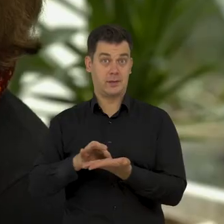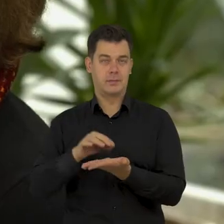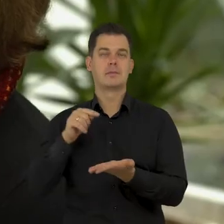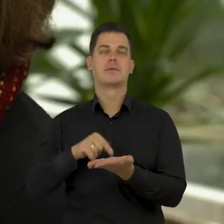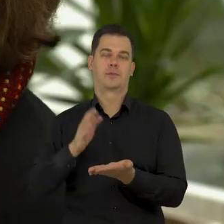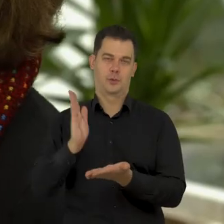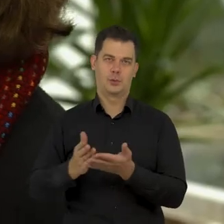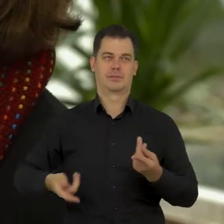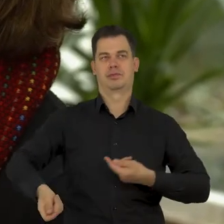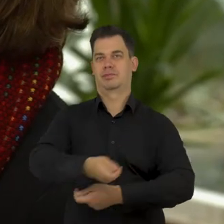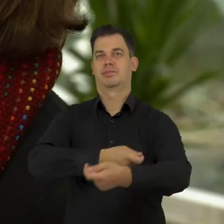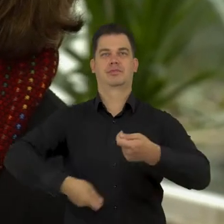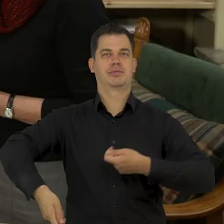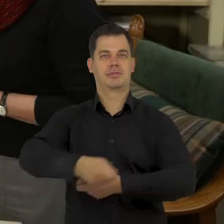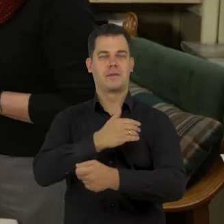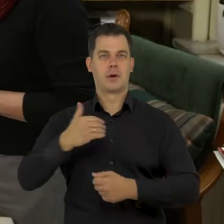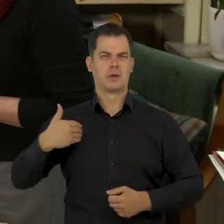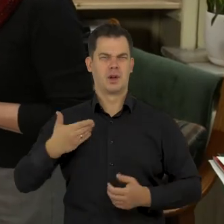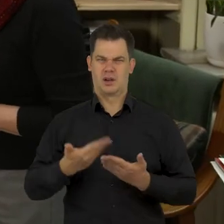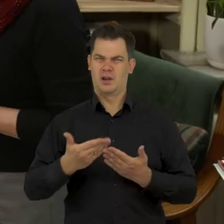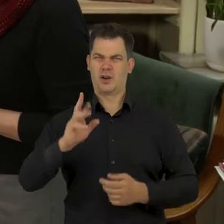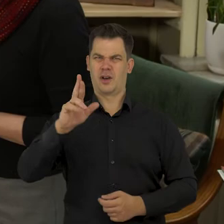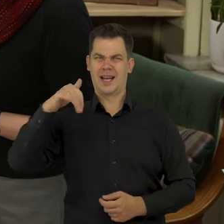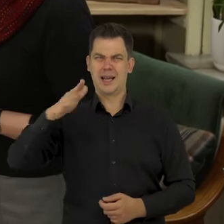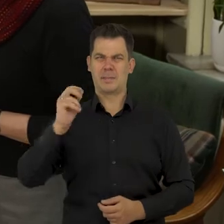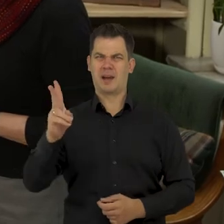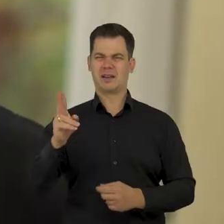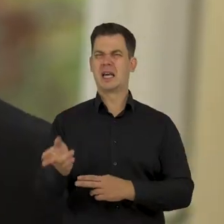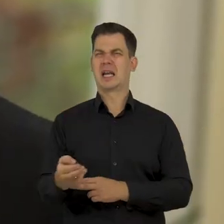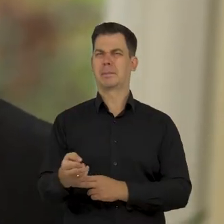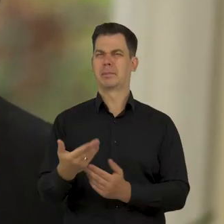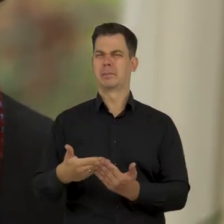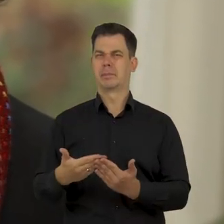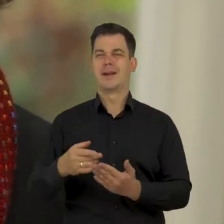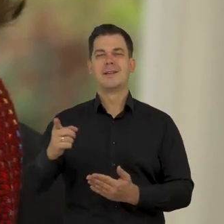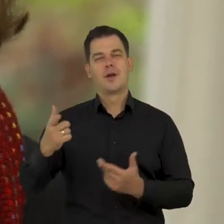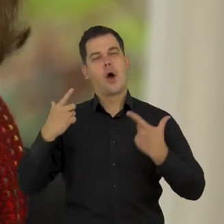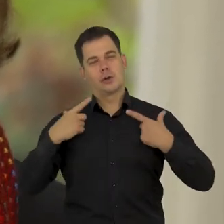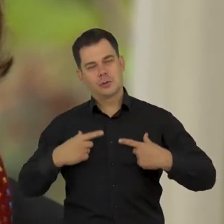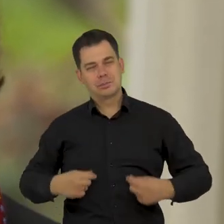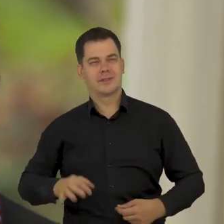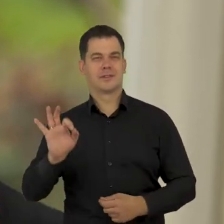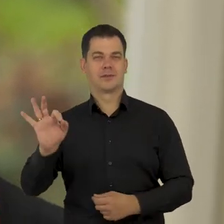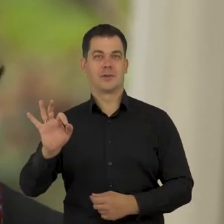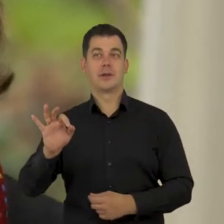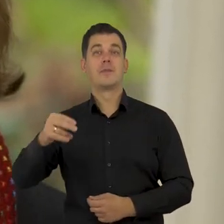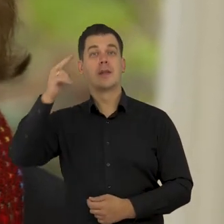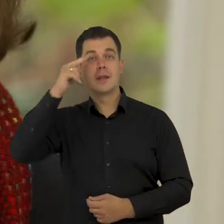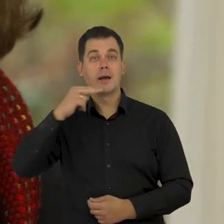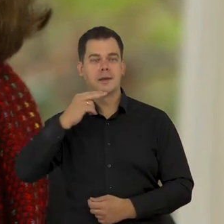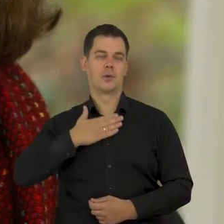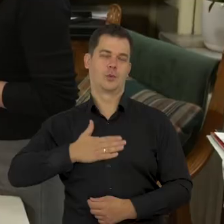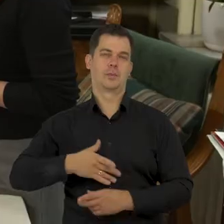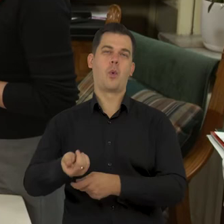został wyznaczony do realizacji. Dlaczego akurat Rybak jest na tej monecie? To ma historię bardzo osobistą. Ojciec